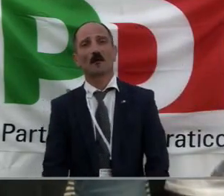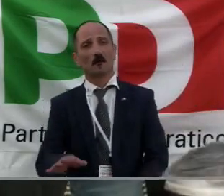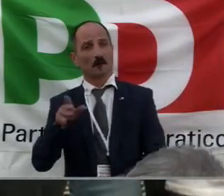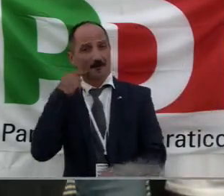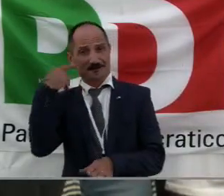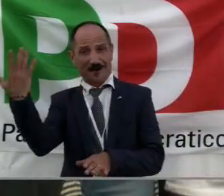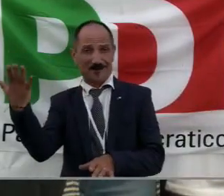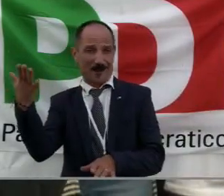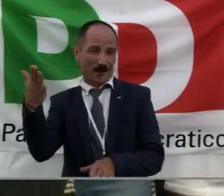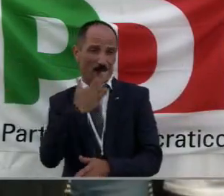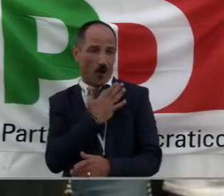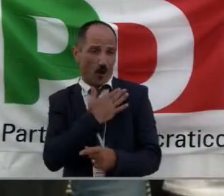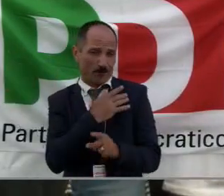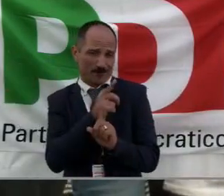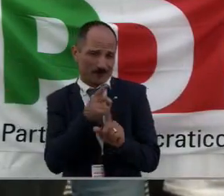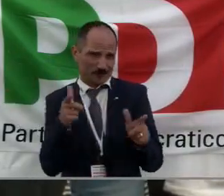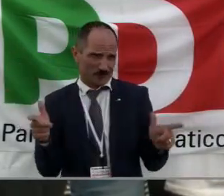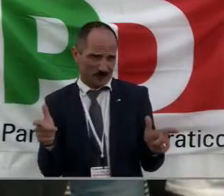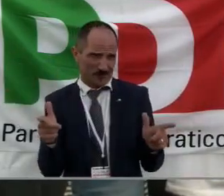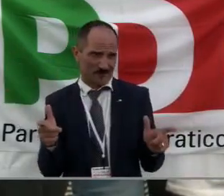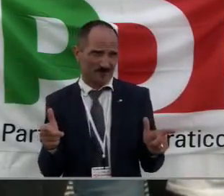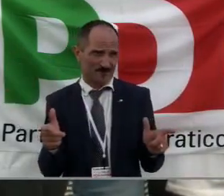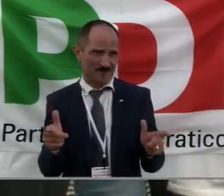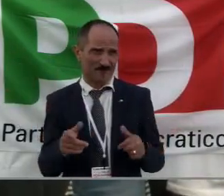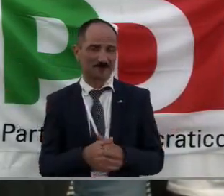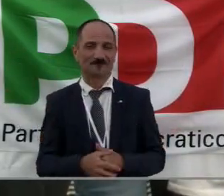Essere straniero non è una colpa!